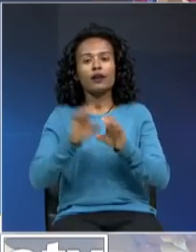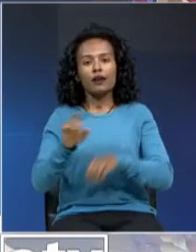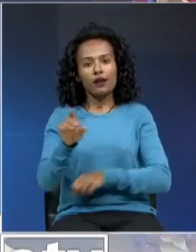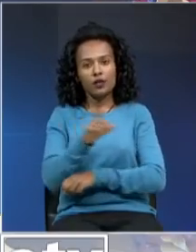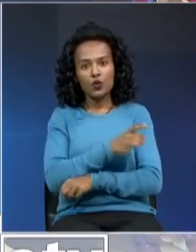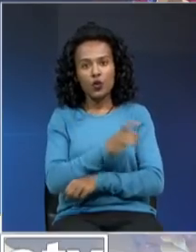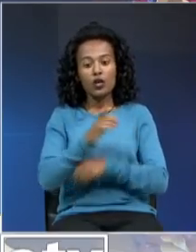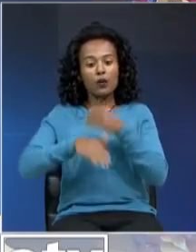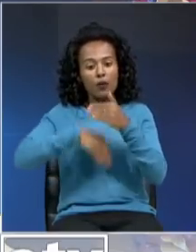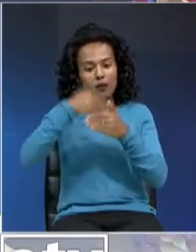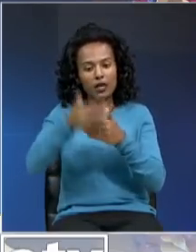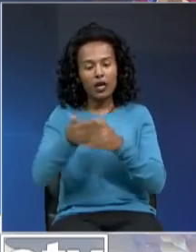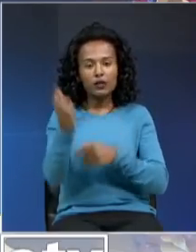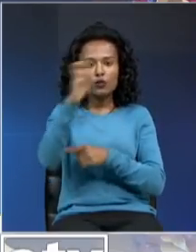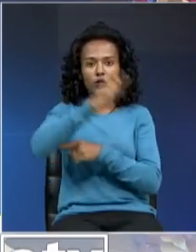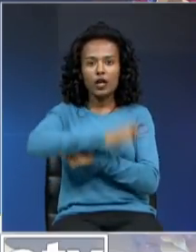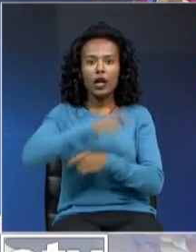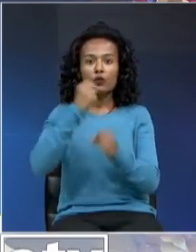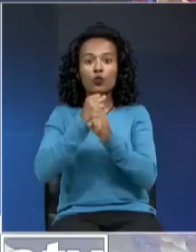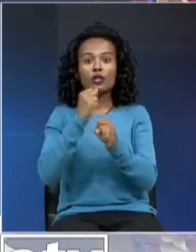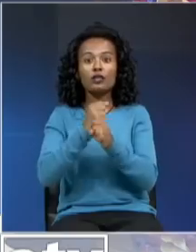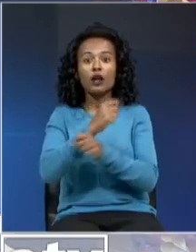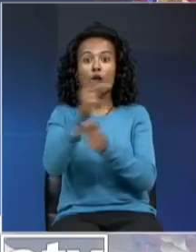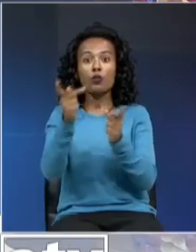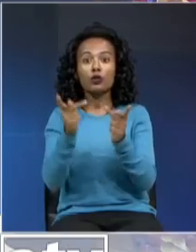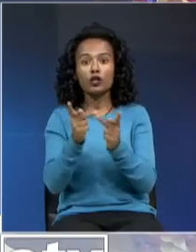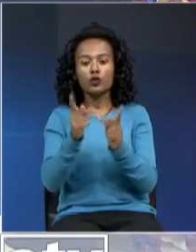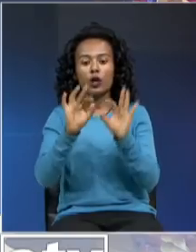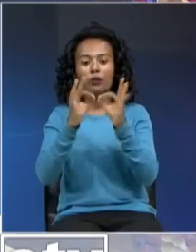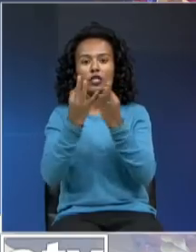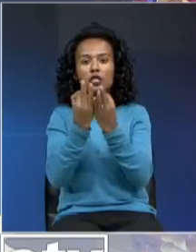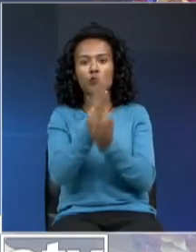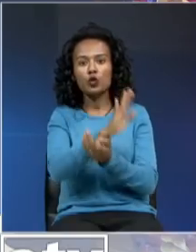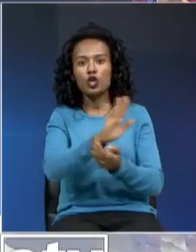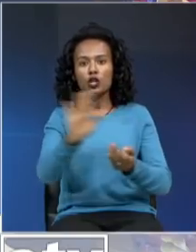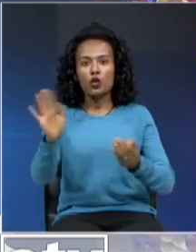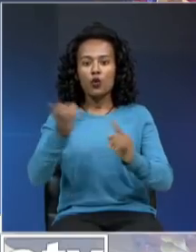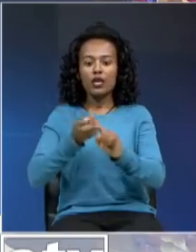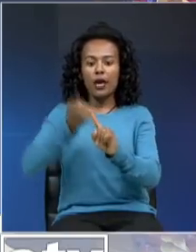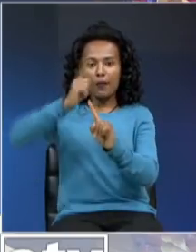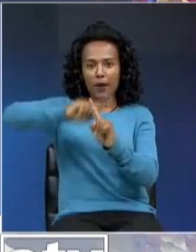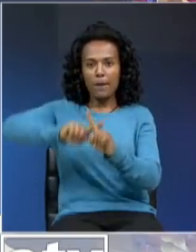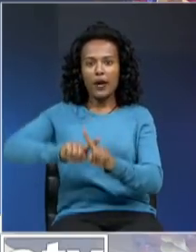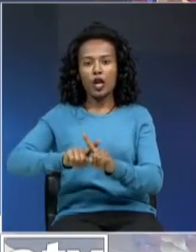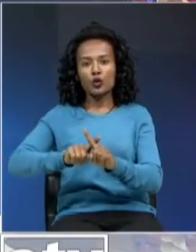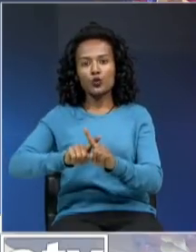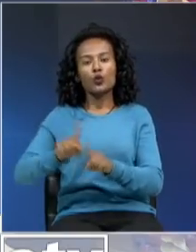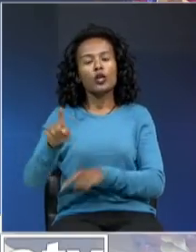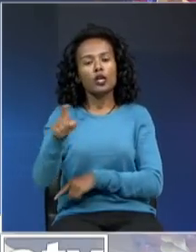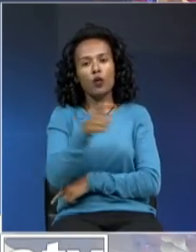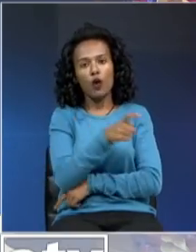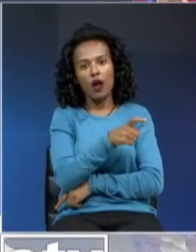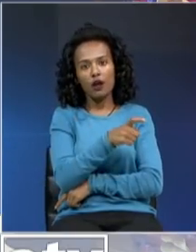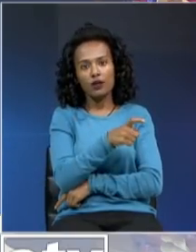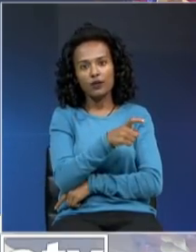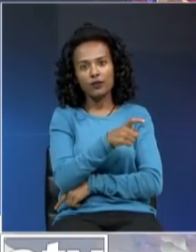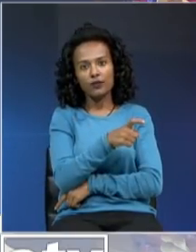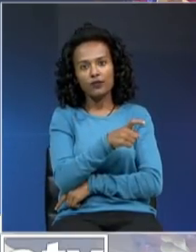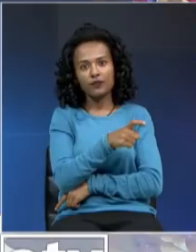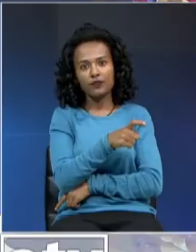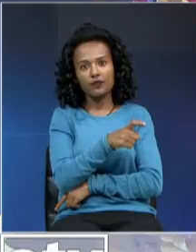ሲሆን በሚቀጥሉት ቀናት ወደ ስራ ገበታቸውና ቤተሰቦቻቸው የሚመለሱ ይሆናል።